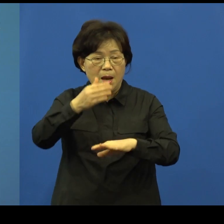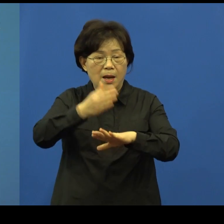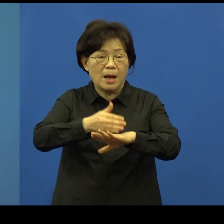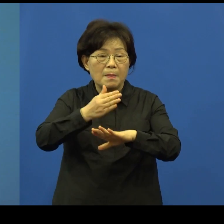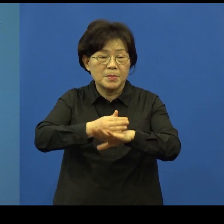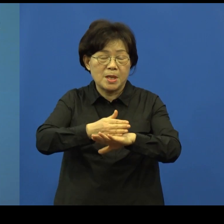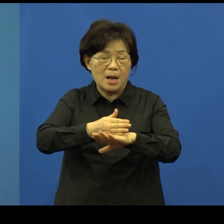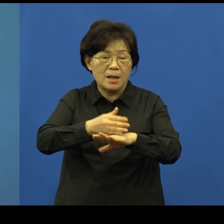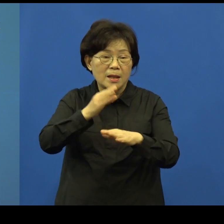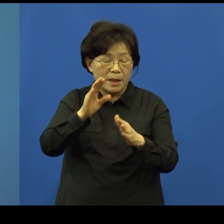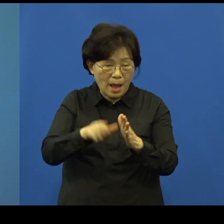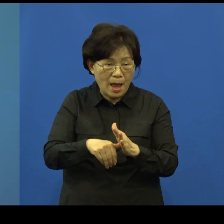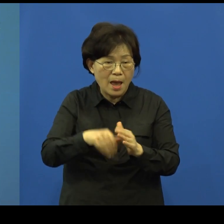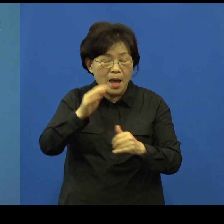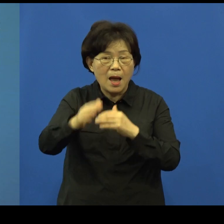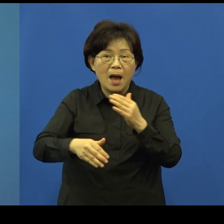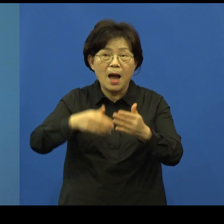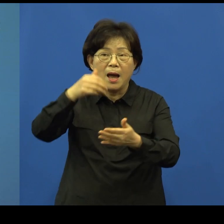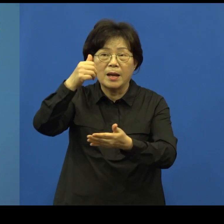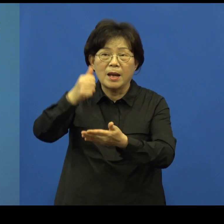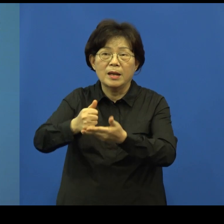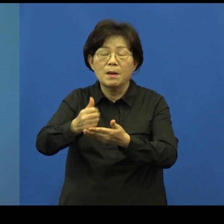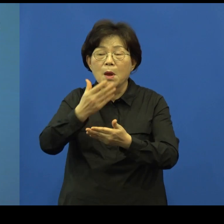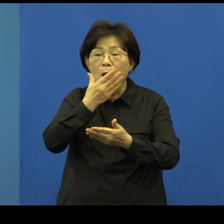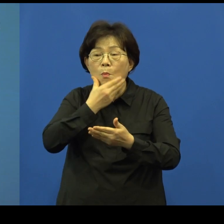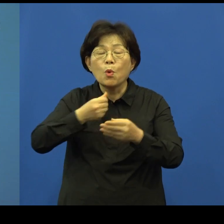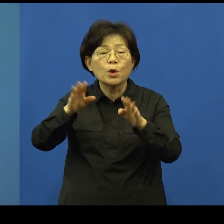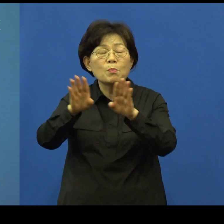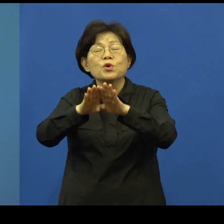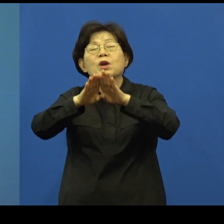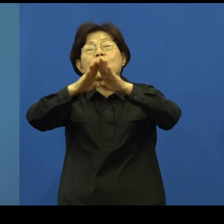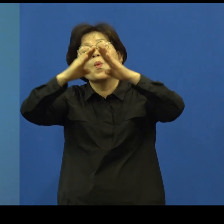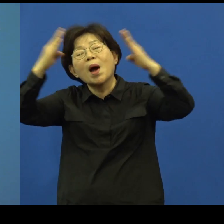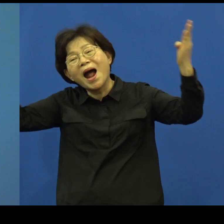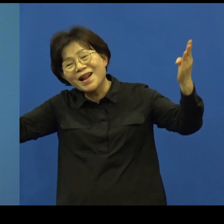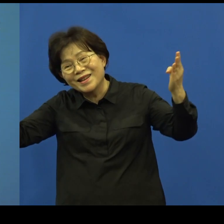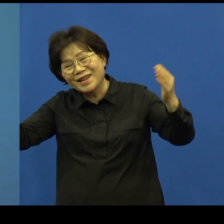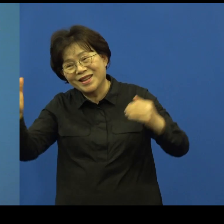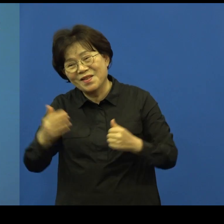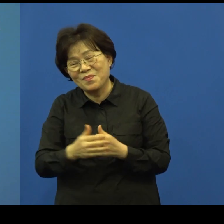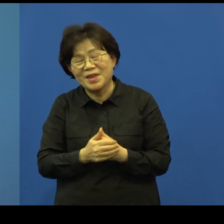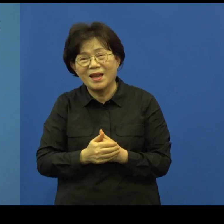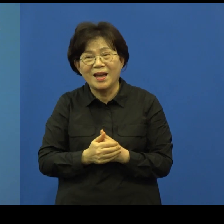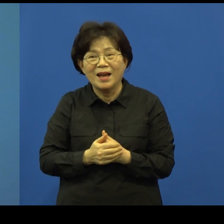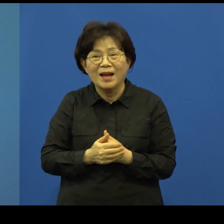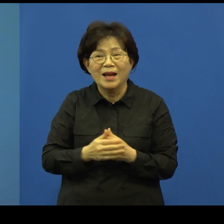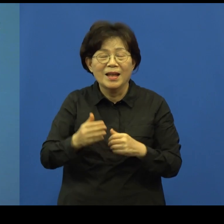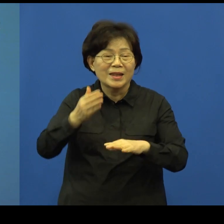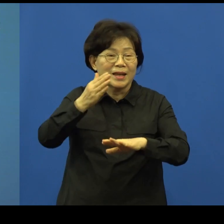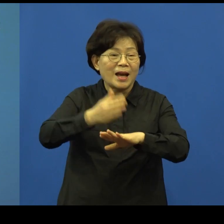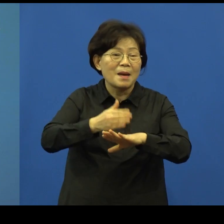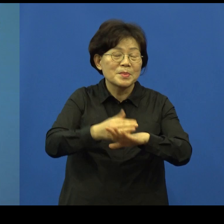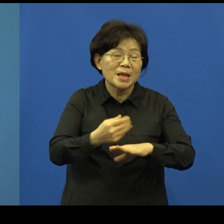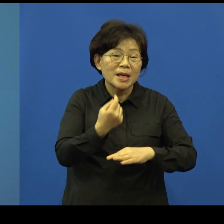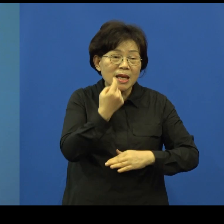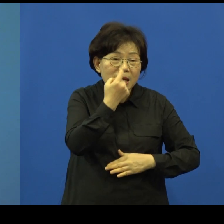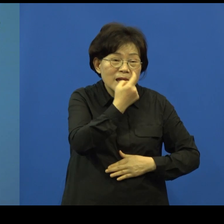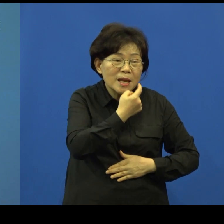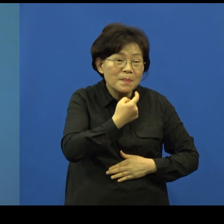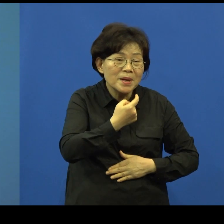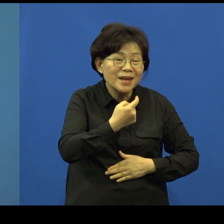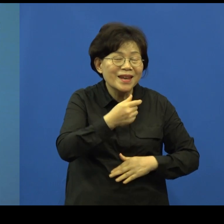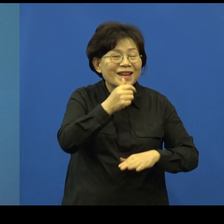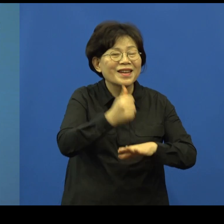감사하는 순간에 하나님의 그 복의 문이 열리는 거예요. 그러니까 감사하는 입이 복이 있는